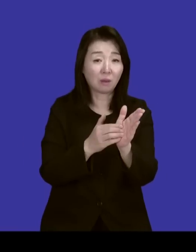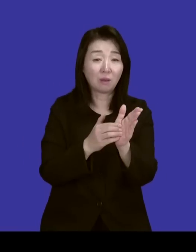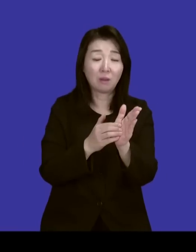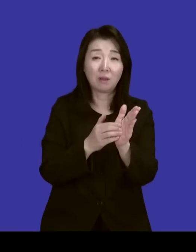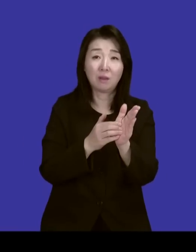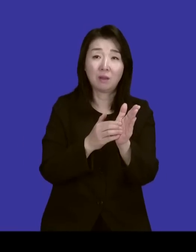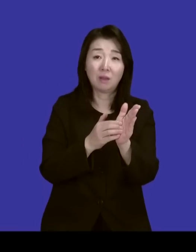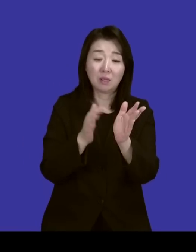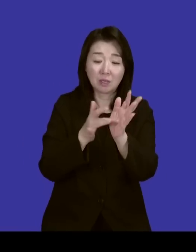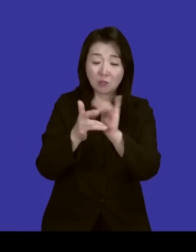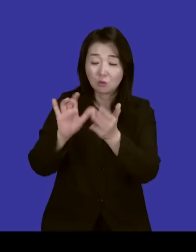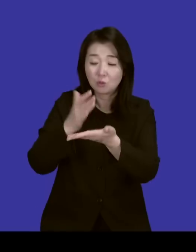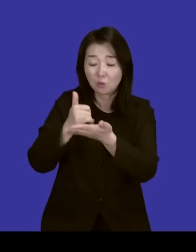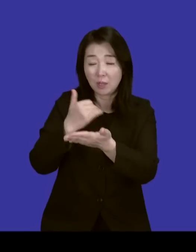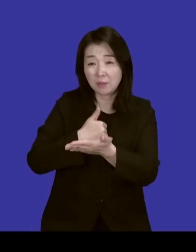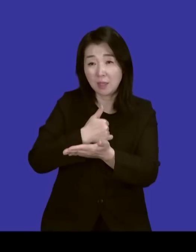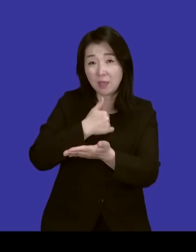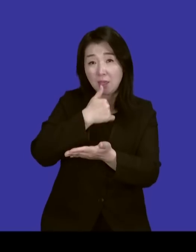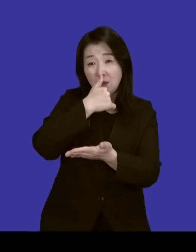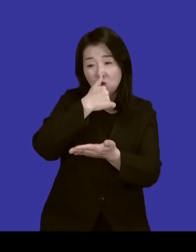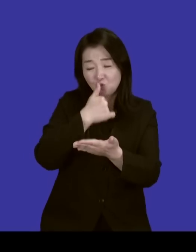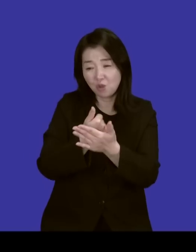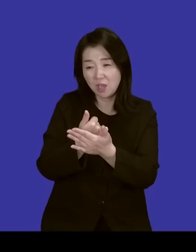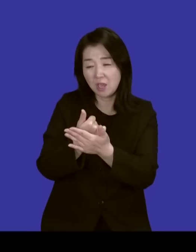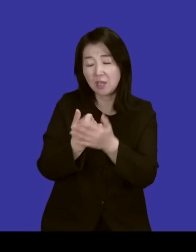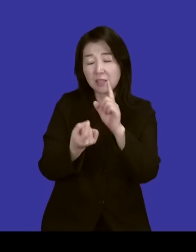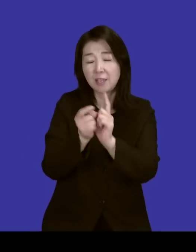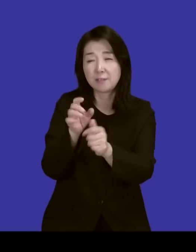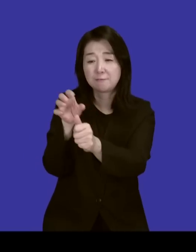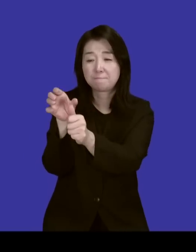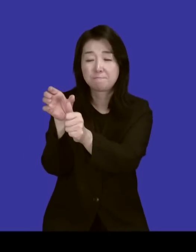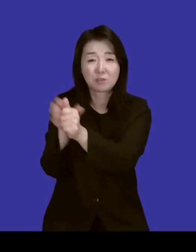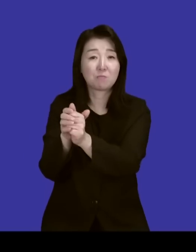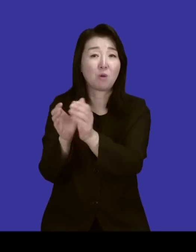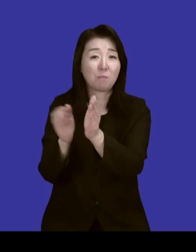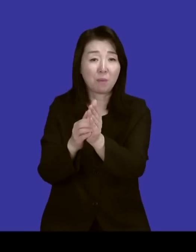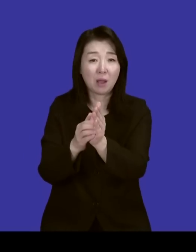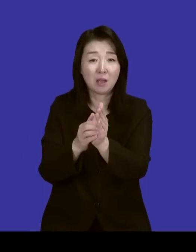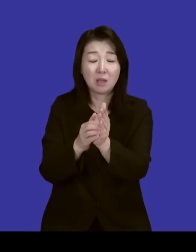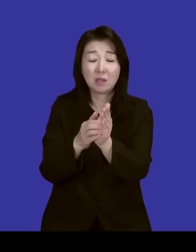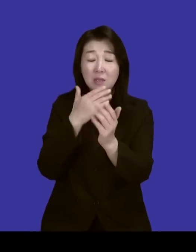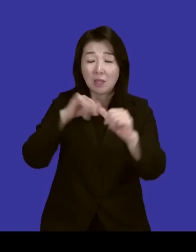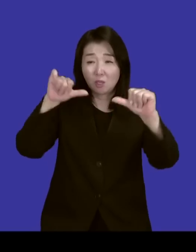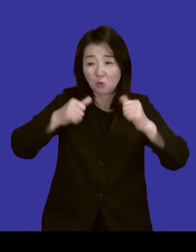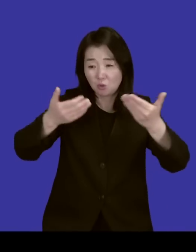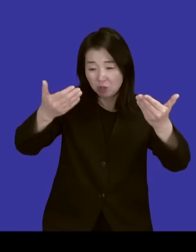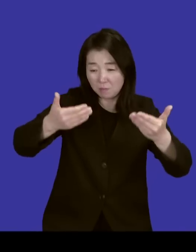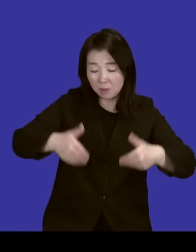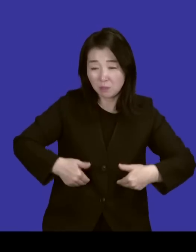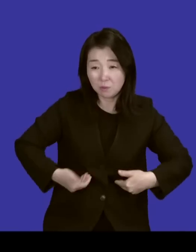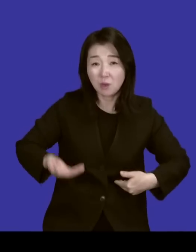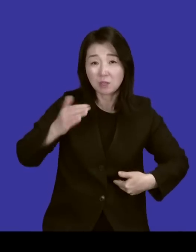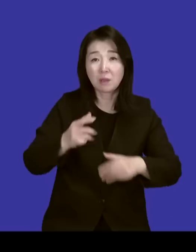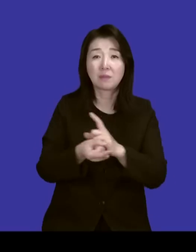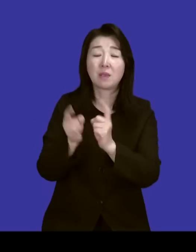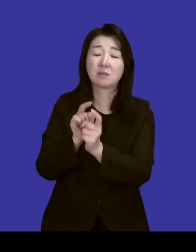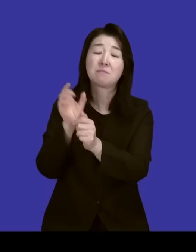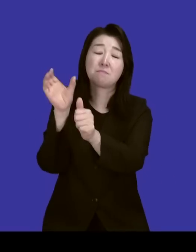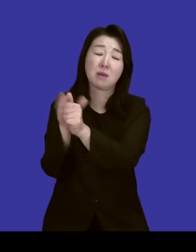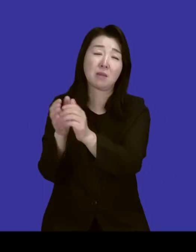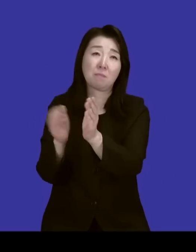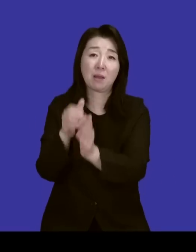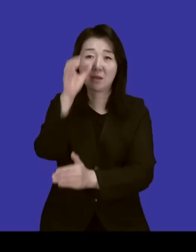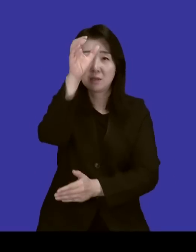죄를 짊어지고 내가 받아야 할 저주와 심판을 대신 받으시고 십자가에 죽으셨겠구나.